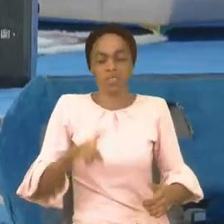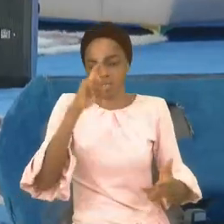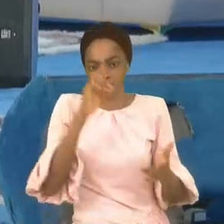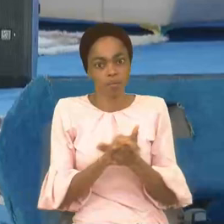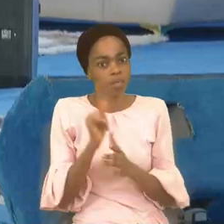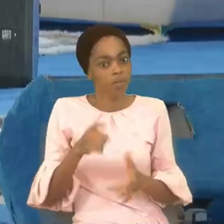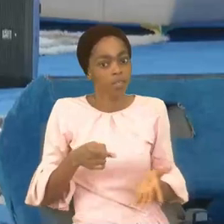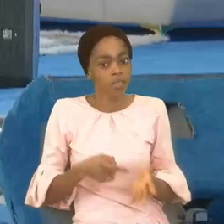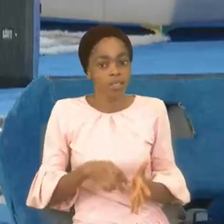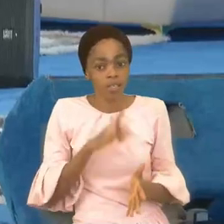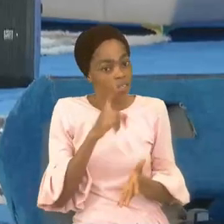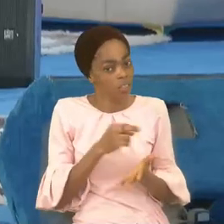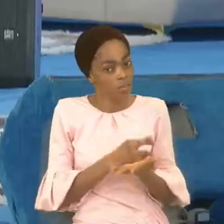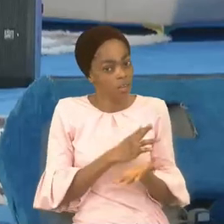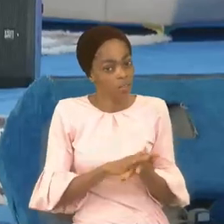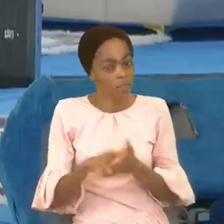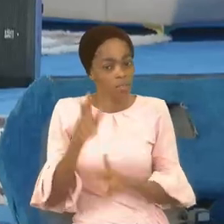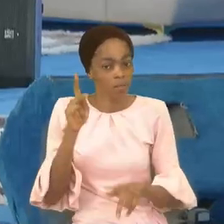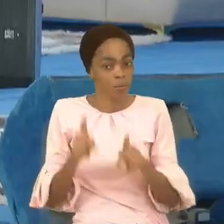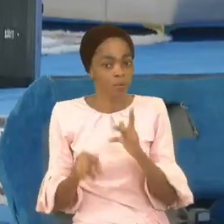Ça, ce sont les justes.